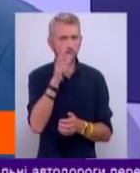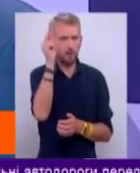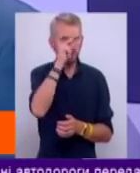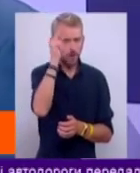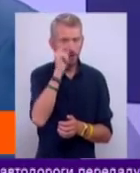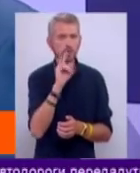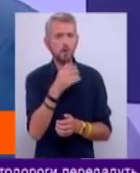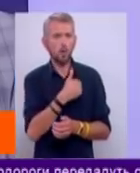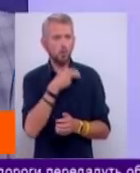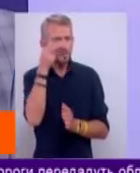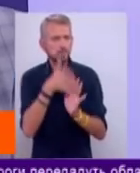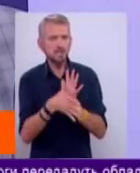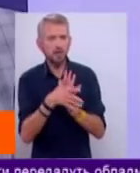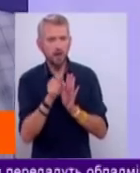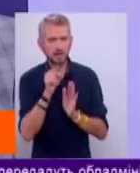світ. І,